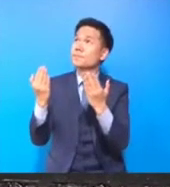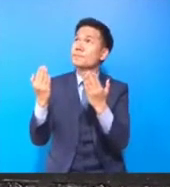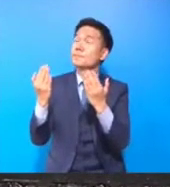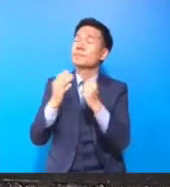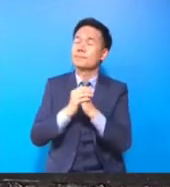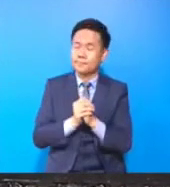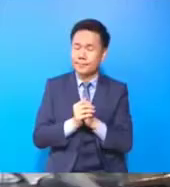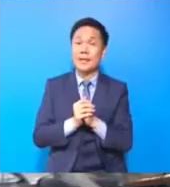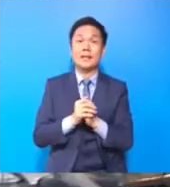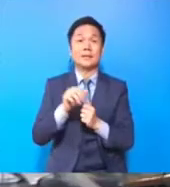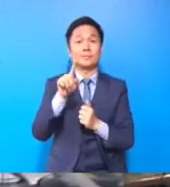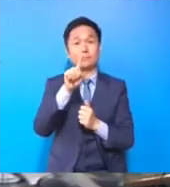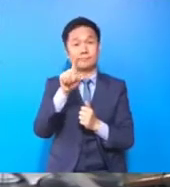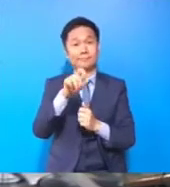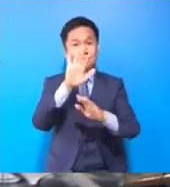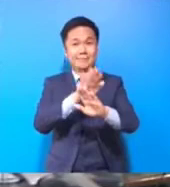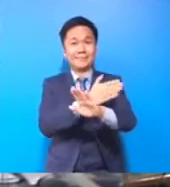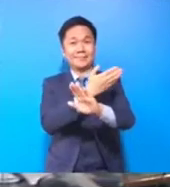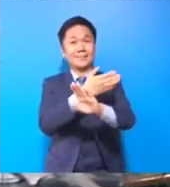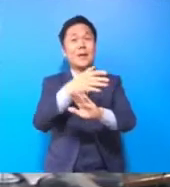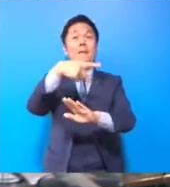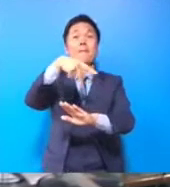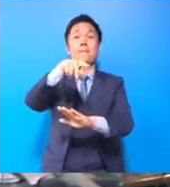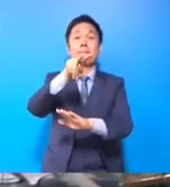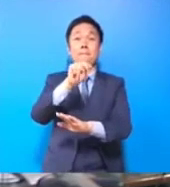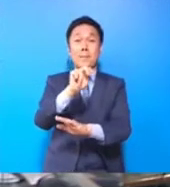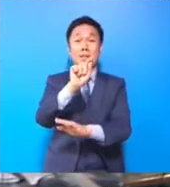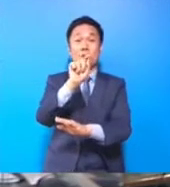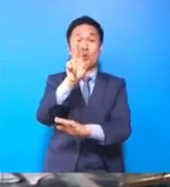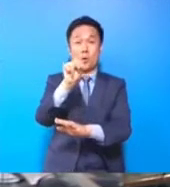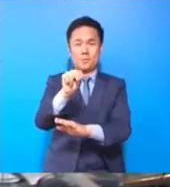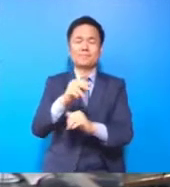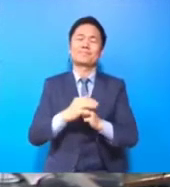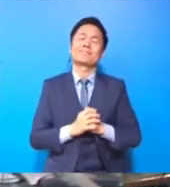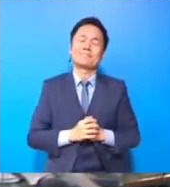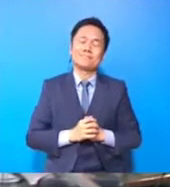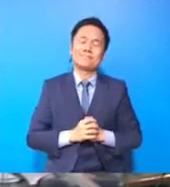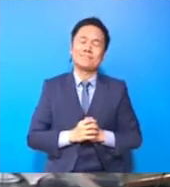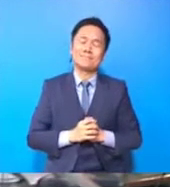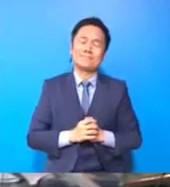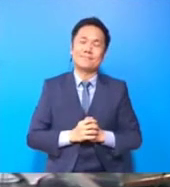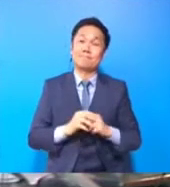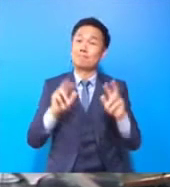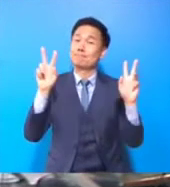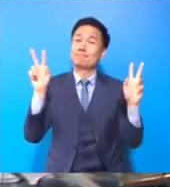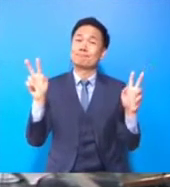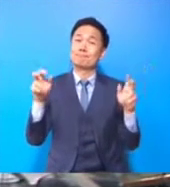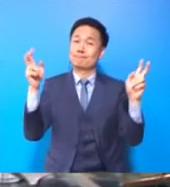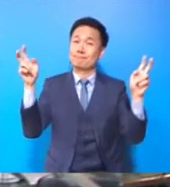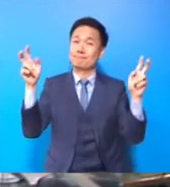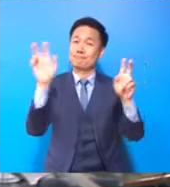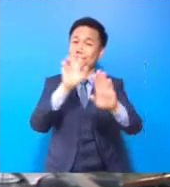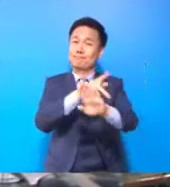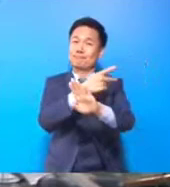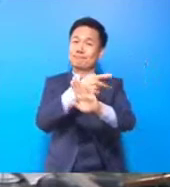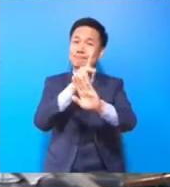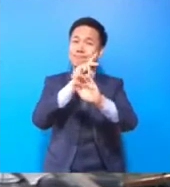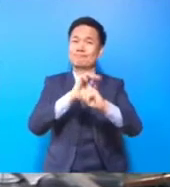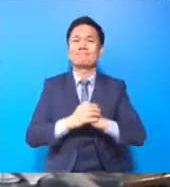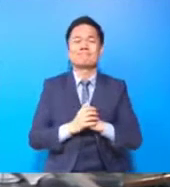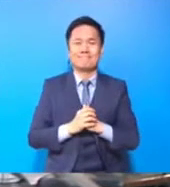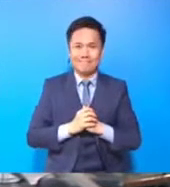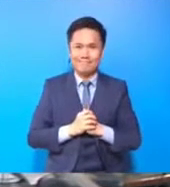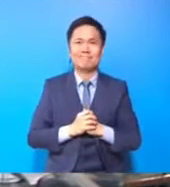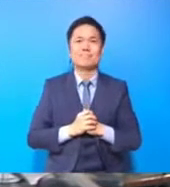saya melakukan soalan pagi ini dengan berpantun Datu ini Bertuah semua enak ketupat Palas beli di